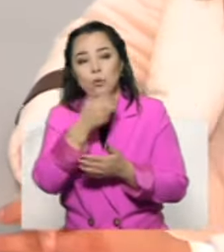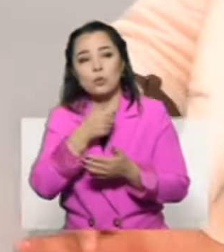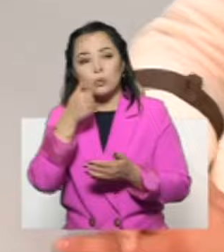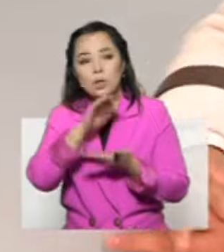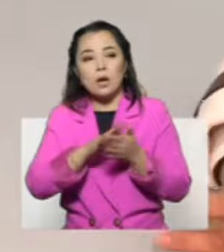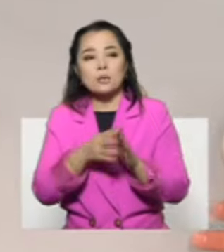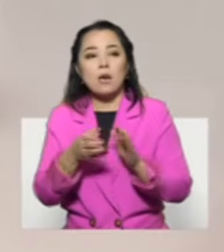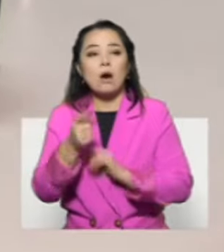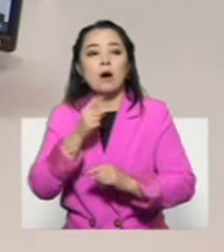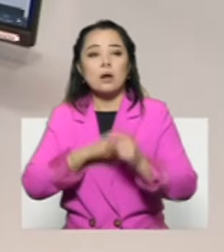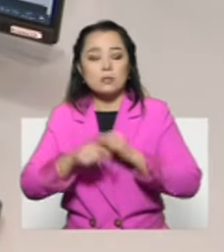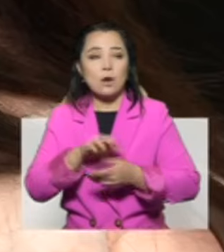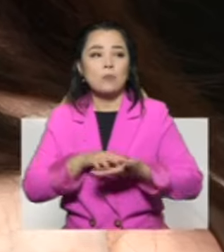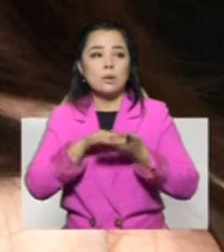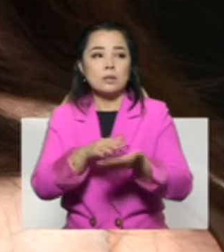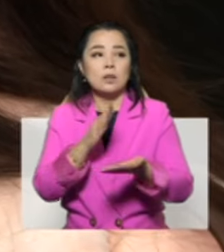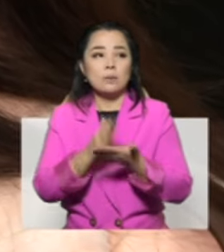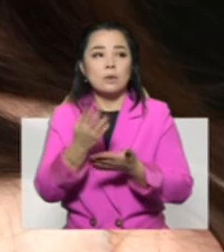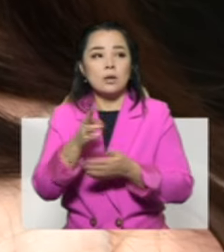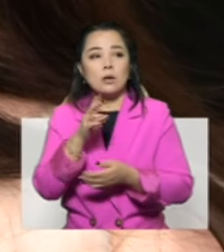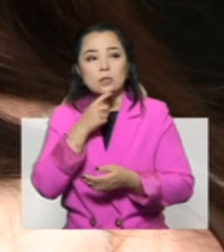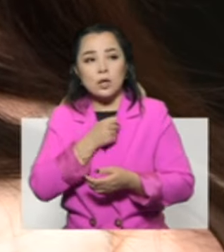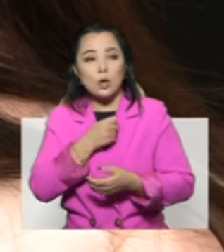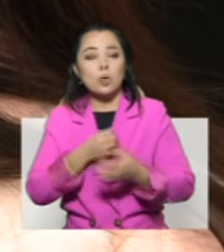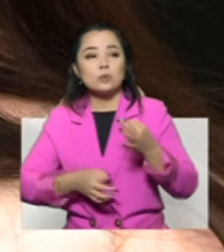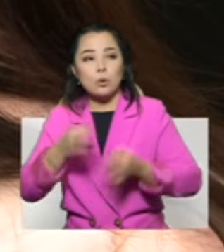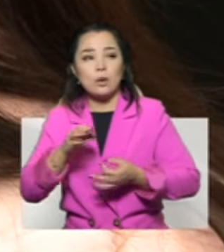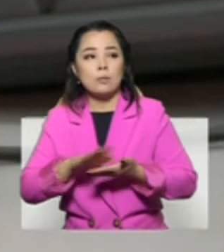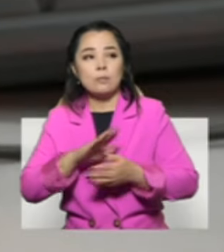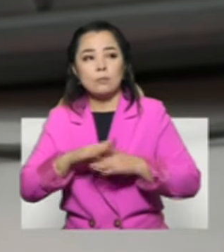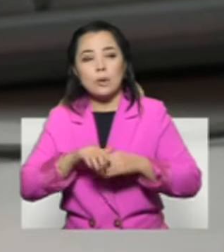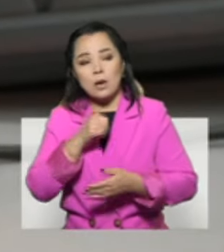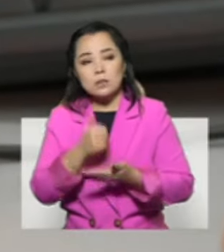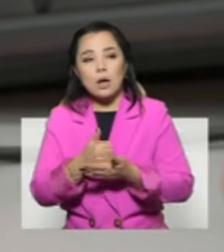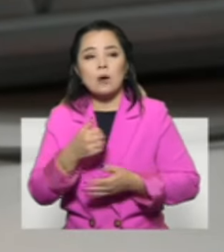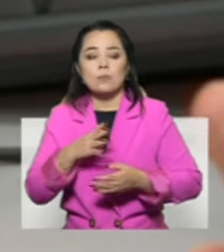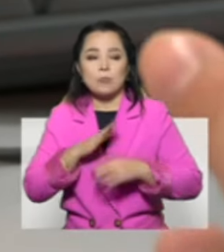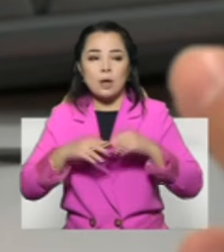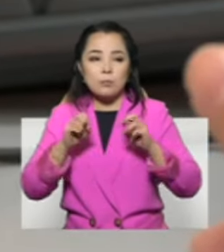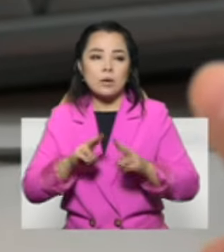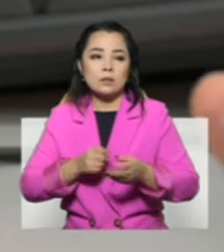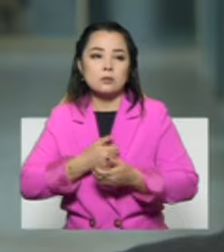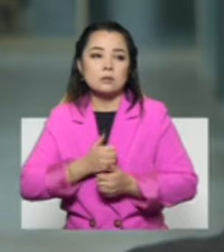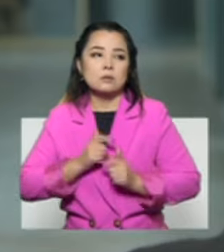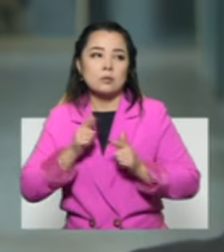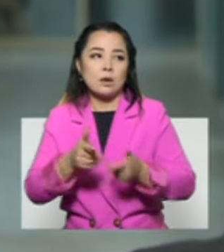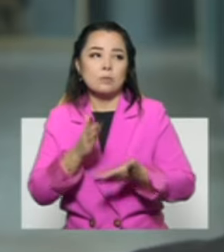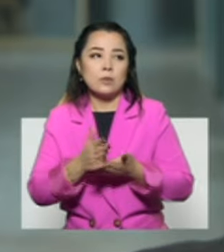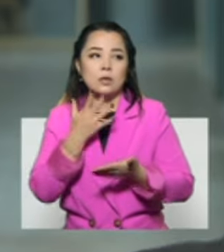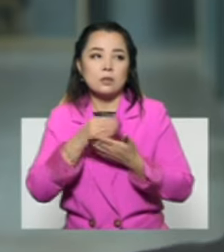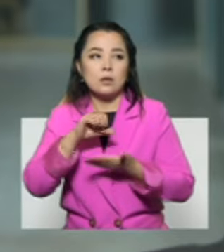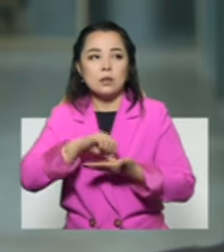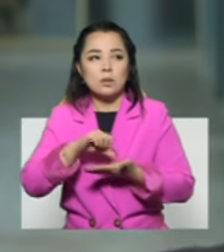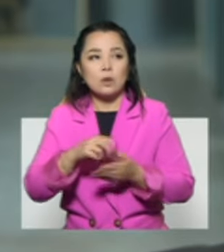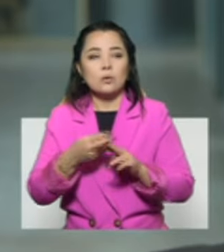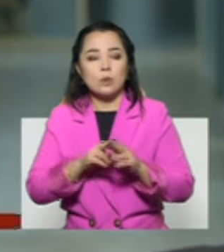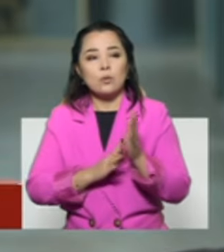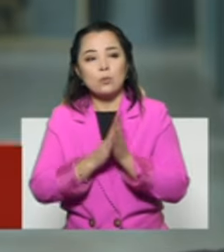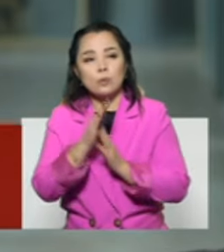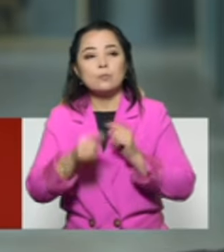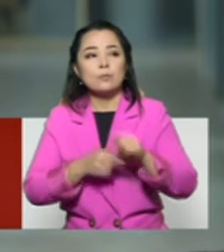кейін оралғысы кеп, өтініш бере қойып еді. Әскери соттың бас маманы болып шыға келген. Енді саладан кеткісі жоқ. Лауазымдық жағынан өсіп, енді